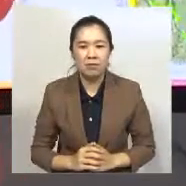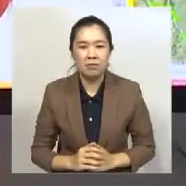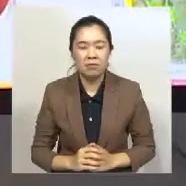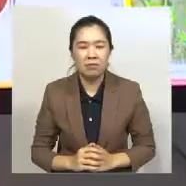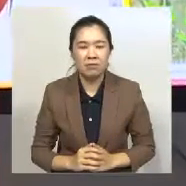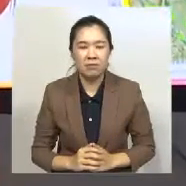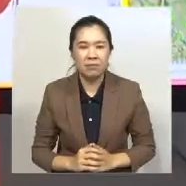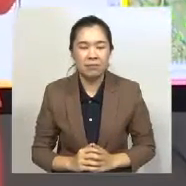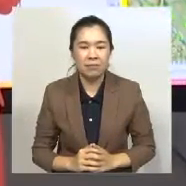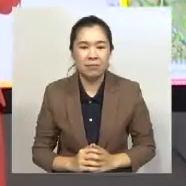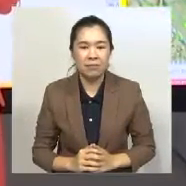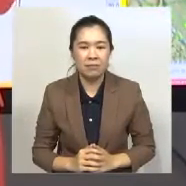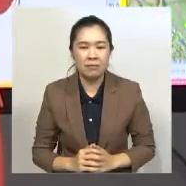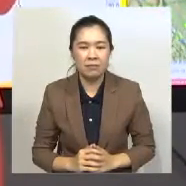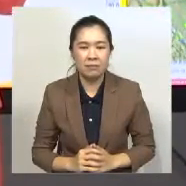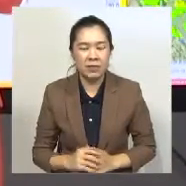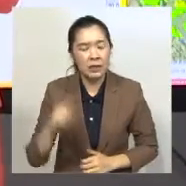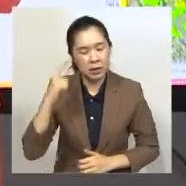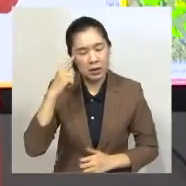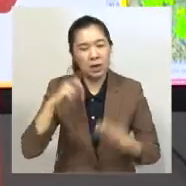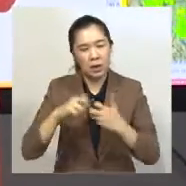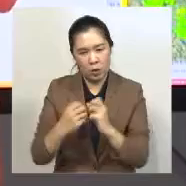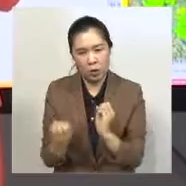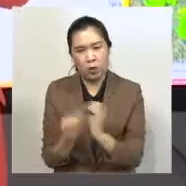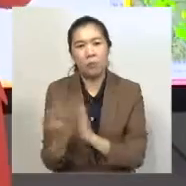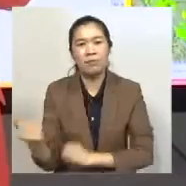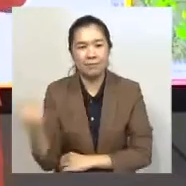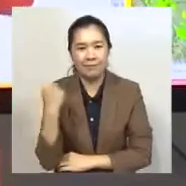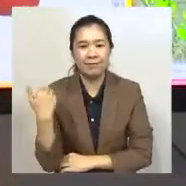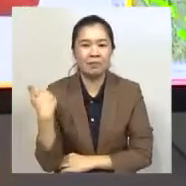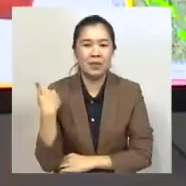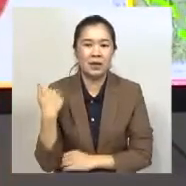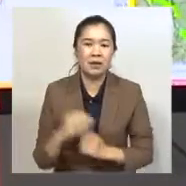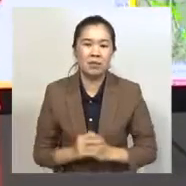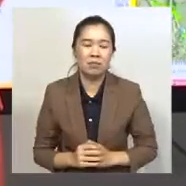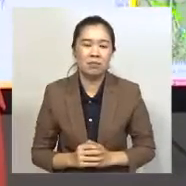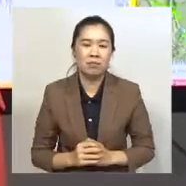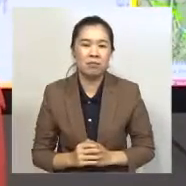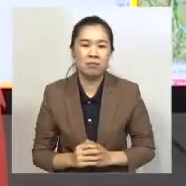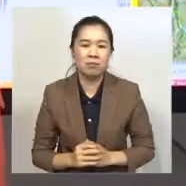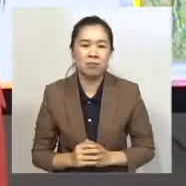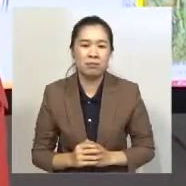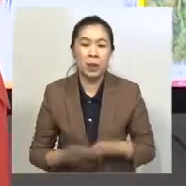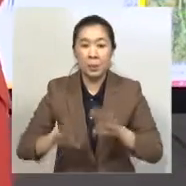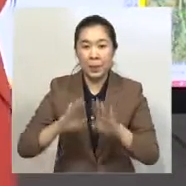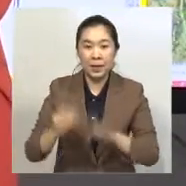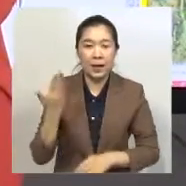ไหมคะ เยอะ เยอะนะคะถ้าเทียบกับวิภาแล้วกี่เท่าตัวคะ